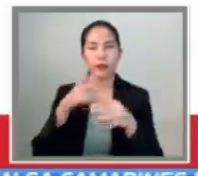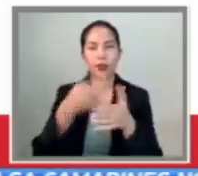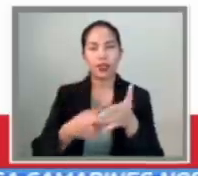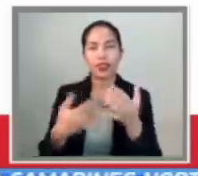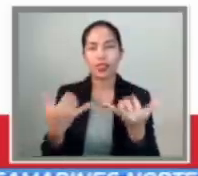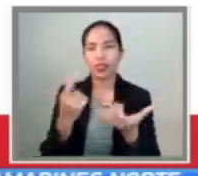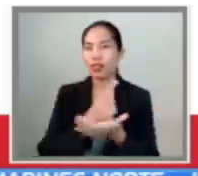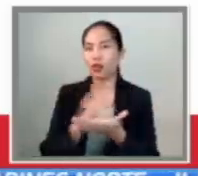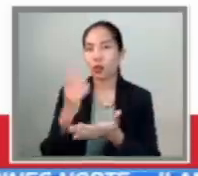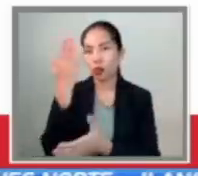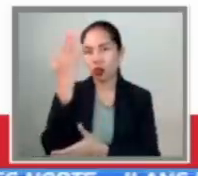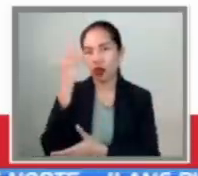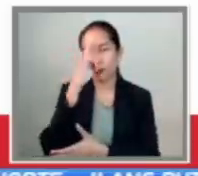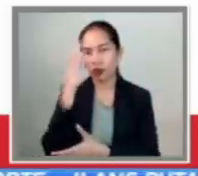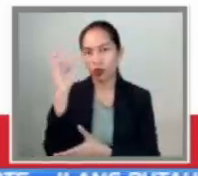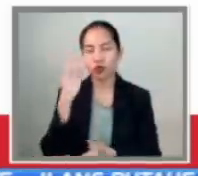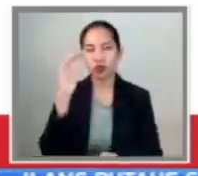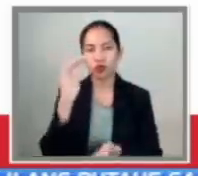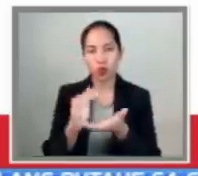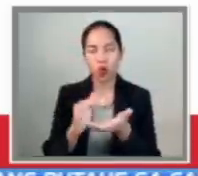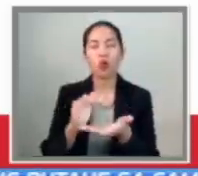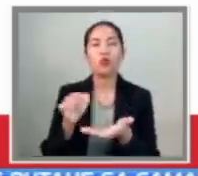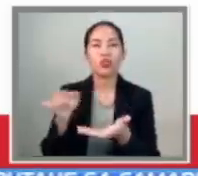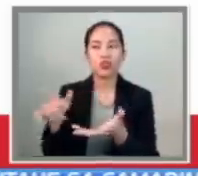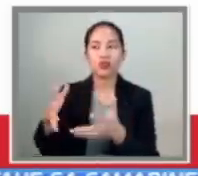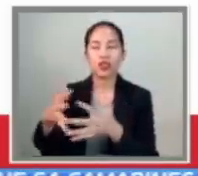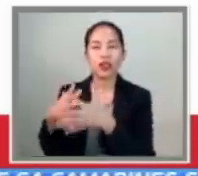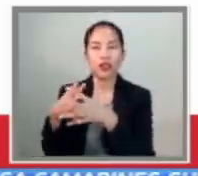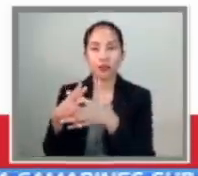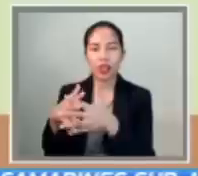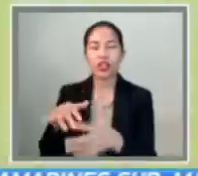paguba ng inventory sa Amerika.